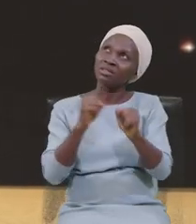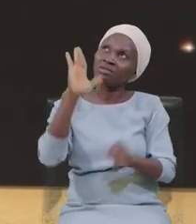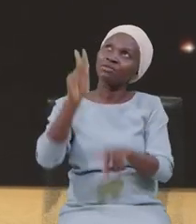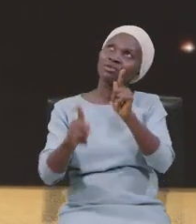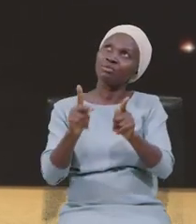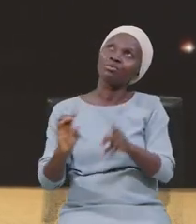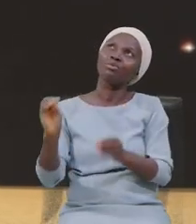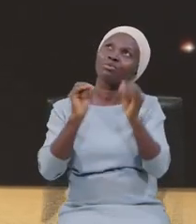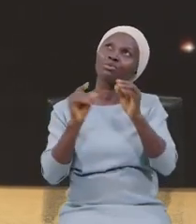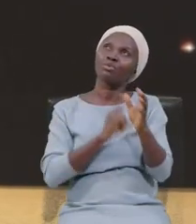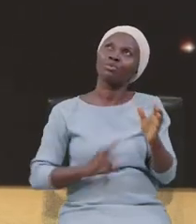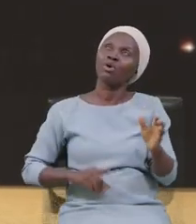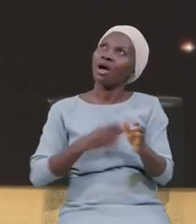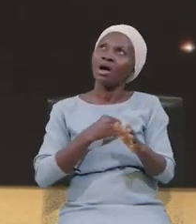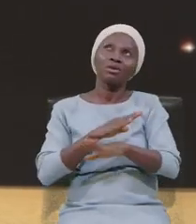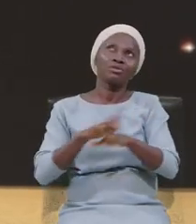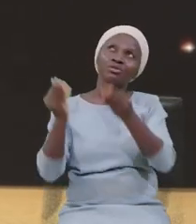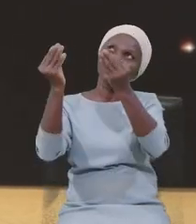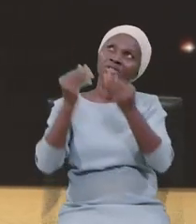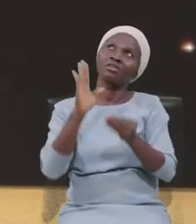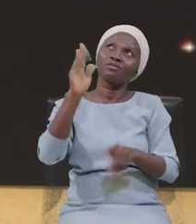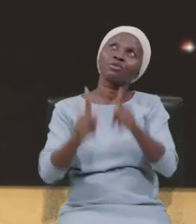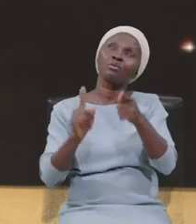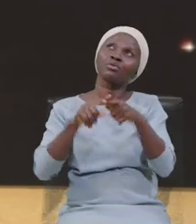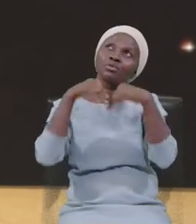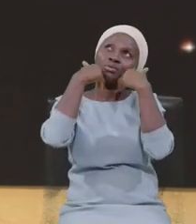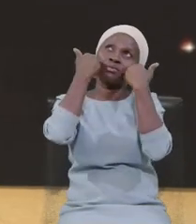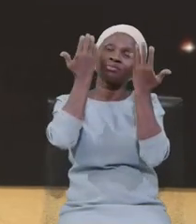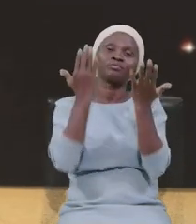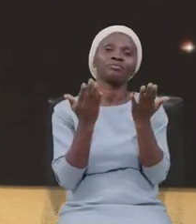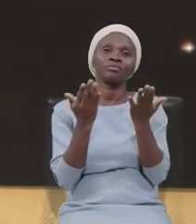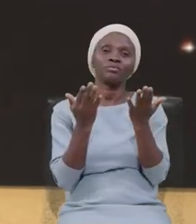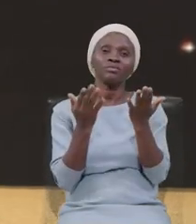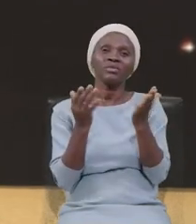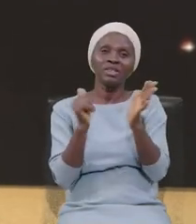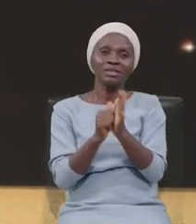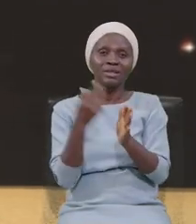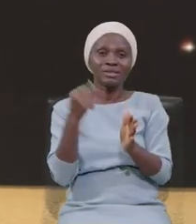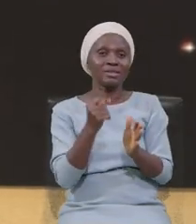ton héritage à l'opprobre. Oh, raillerie des nations!